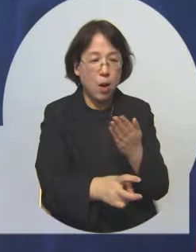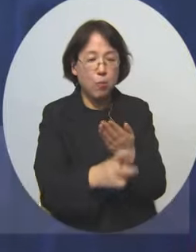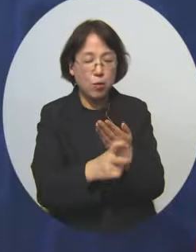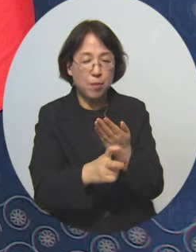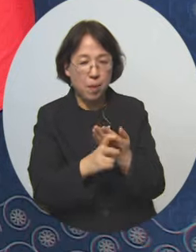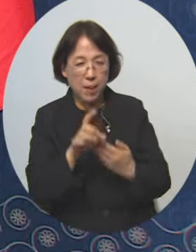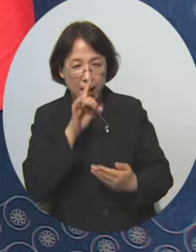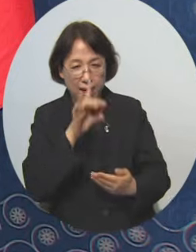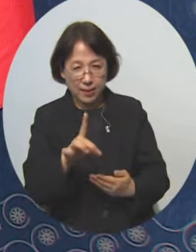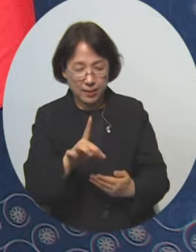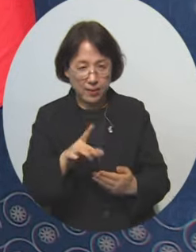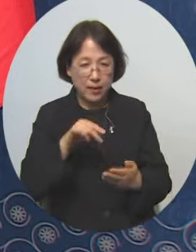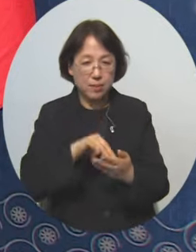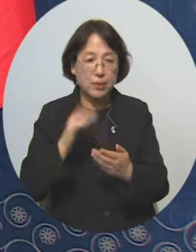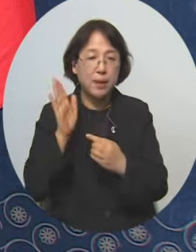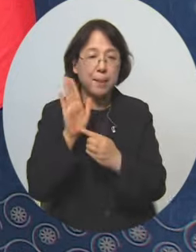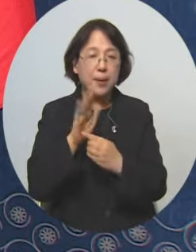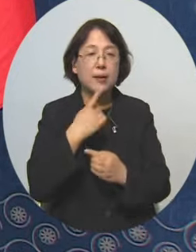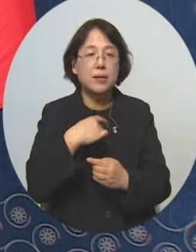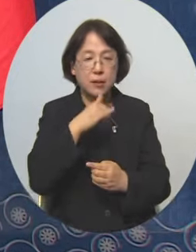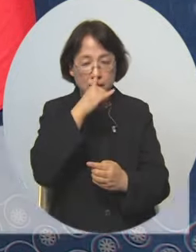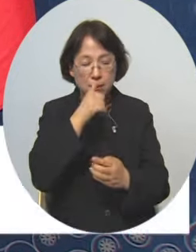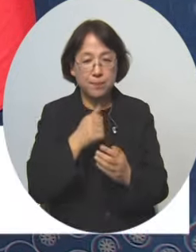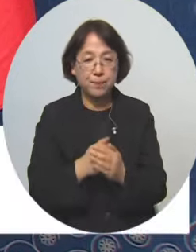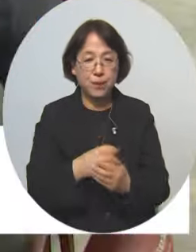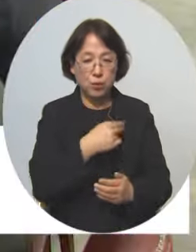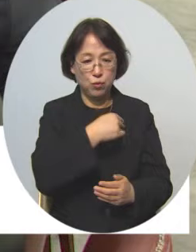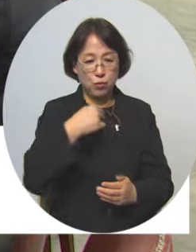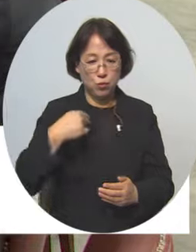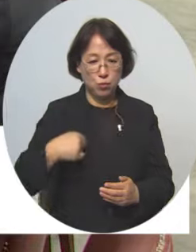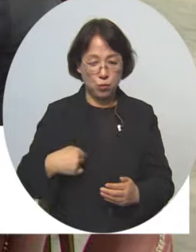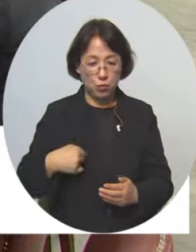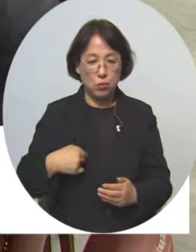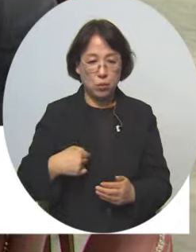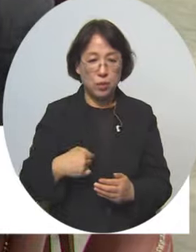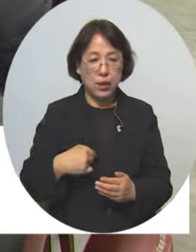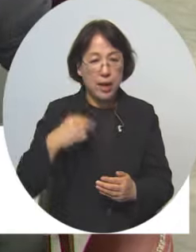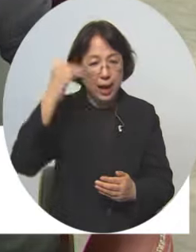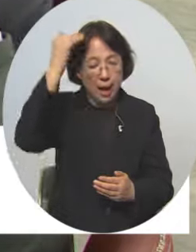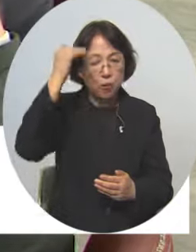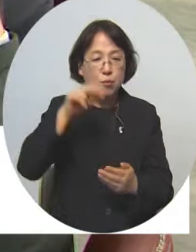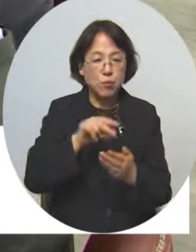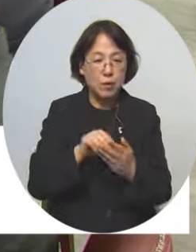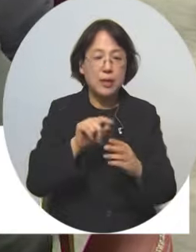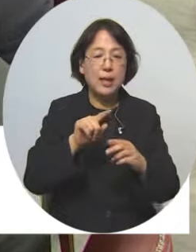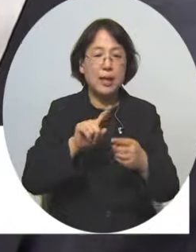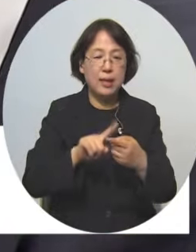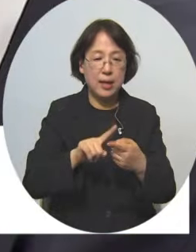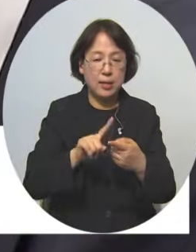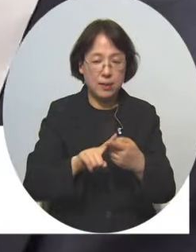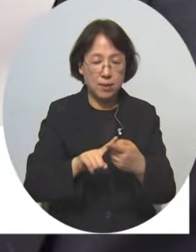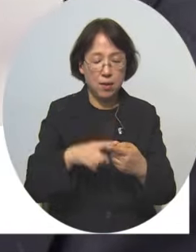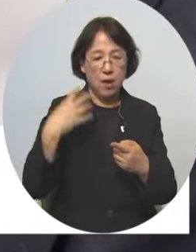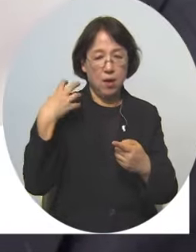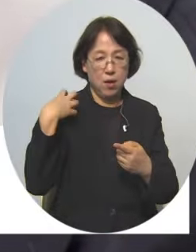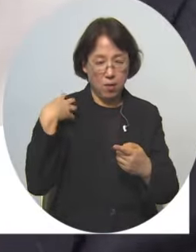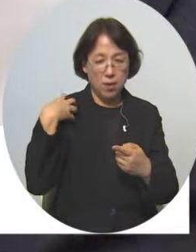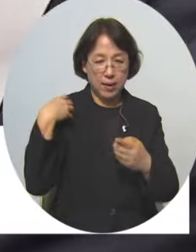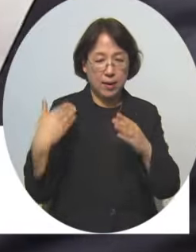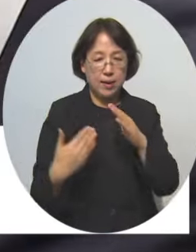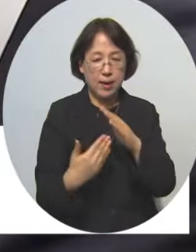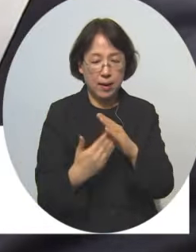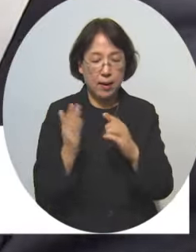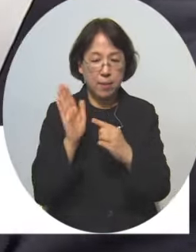단호한 입장을 밝힌 바 있습니다. 중국 측도 한반도 문제에 대해 건설적 역할을 하겠다고 말했는데 러브